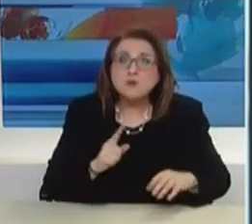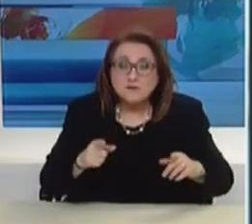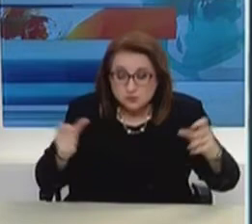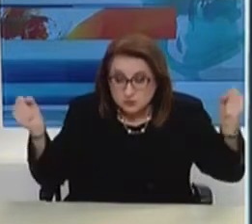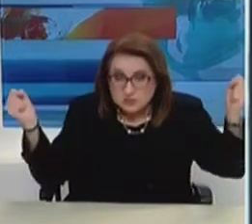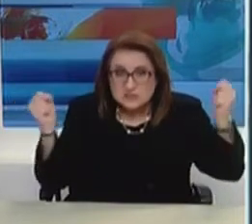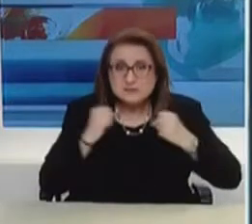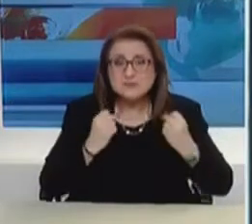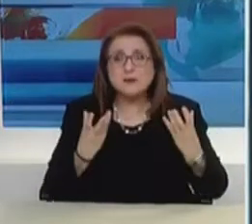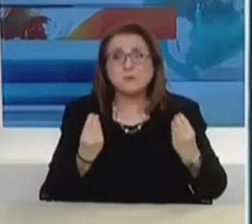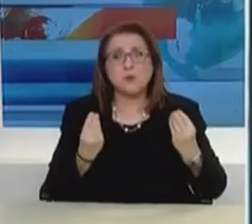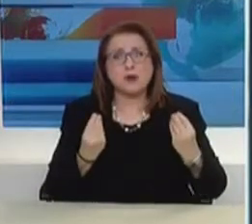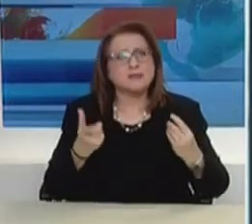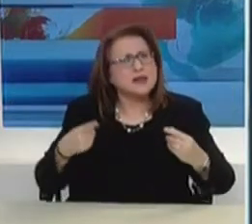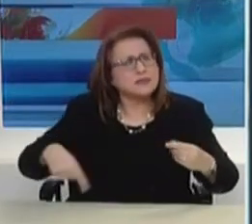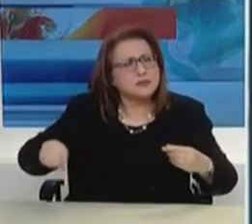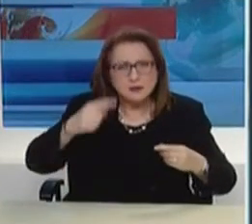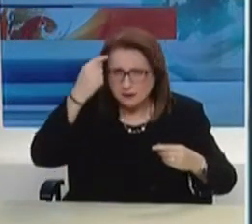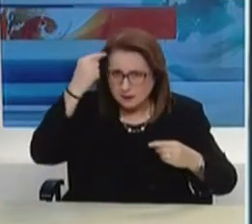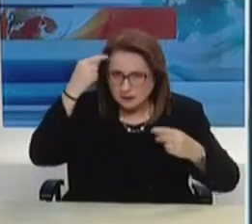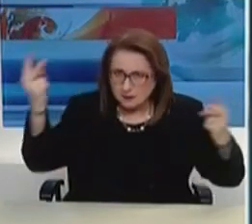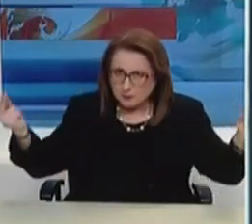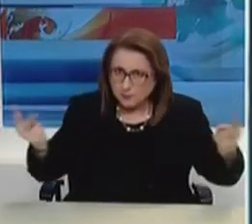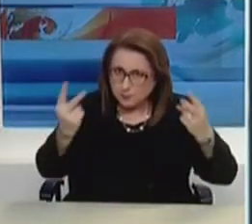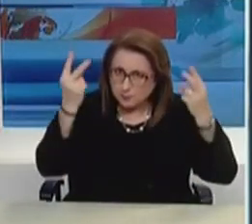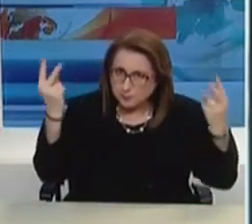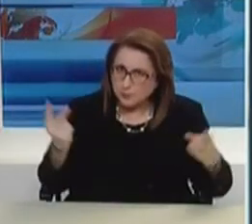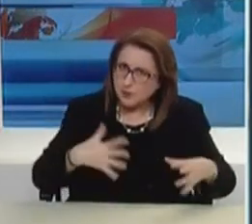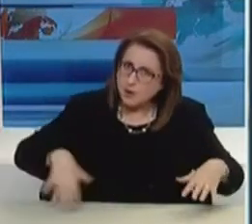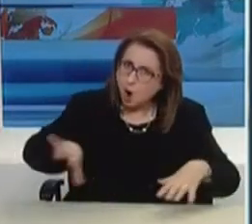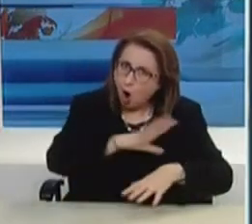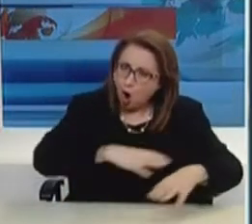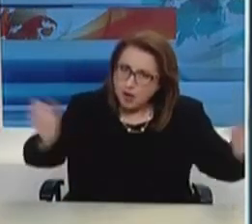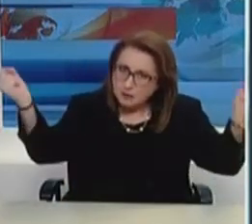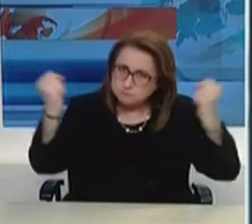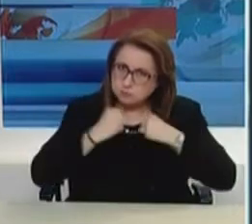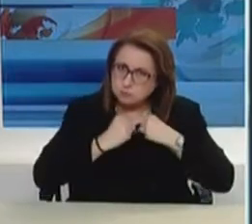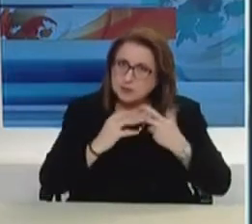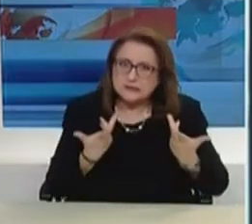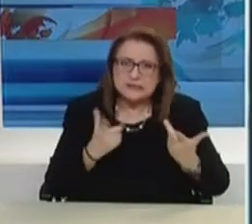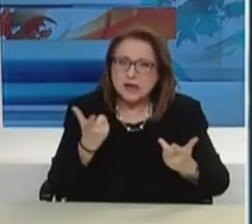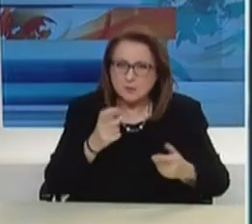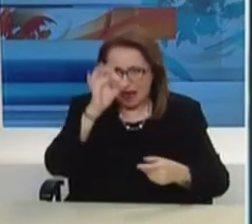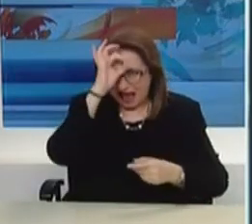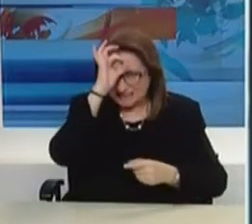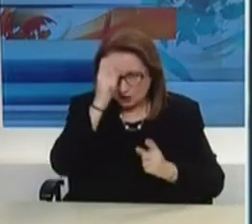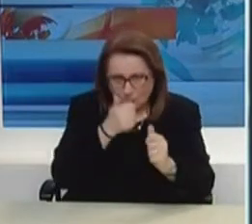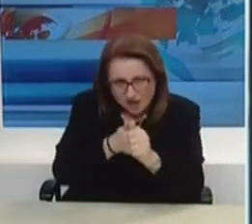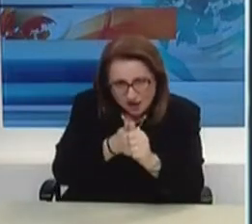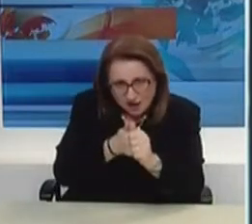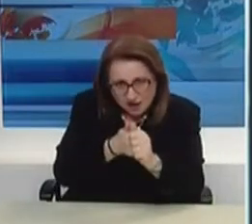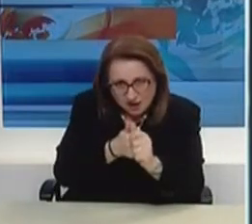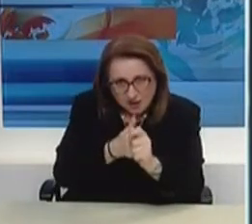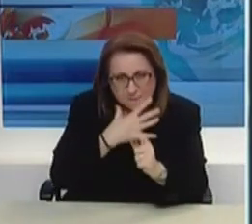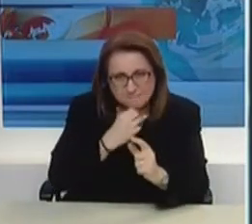γίνεται δίπλα σε κάθε απερίσκεπτο πολίτη να υπάρχει και ένας αστυνομικός. Γι' αυτό το λόγο, στη συνέχεια, έχουμε καλέσει τη Γενική Γραμματέα της Ελληνικής Ένωσης